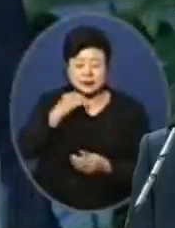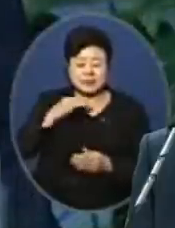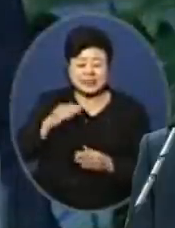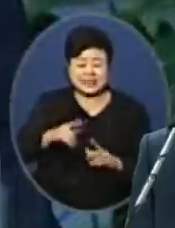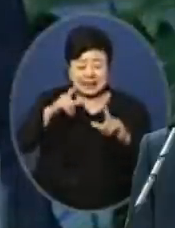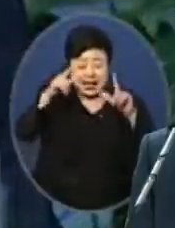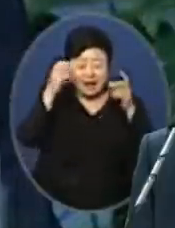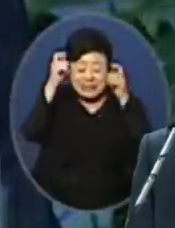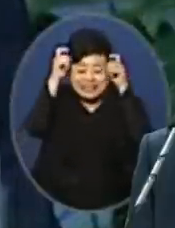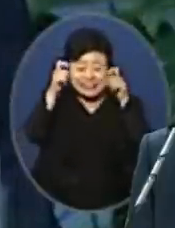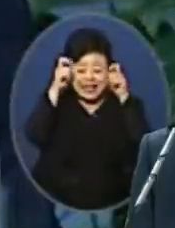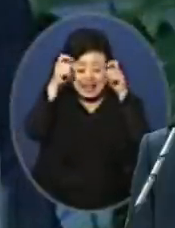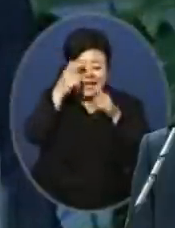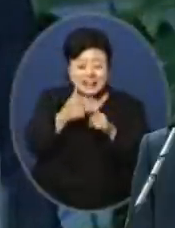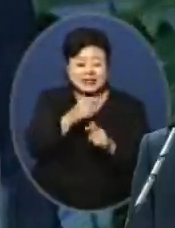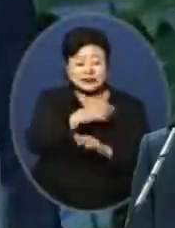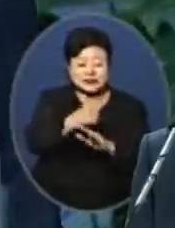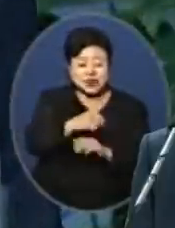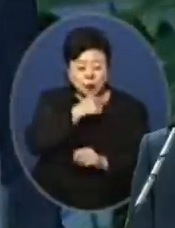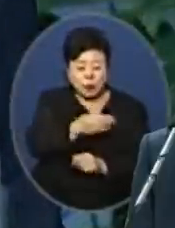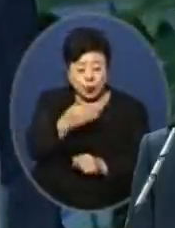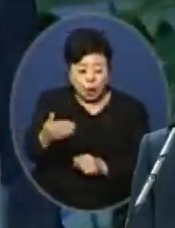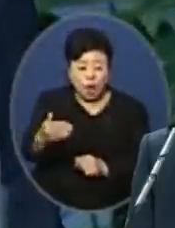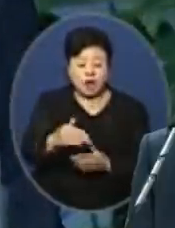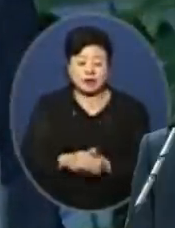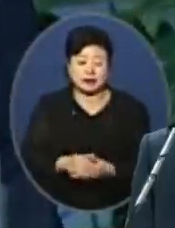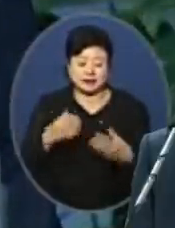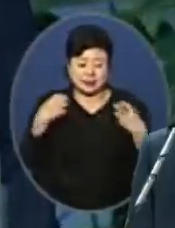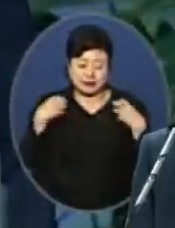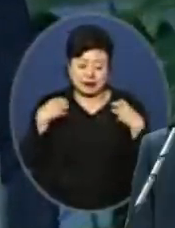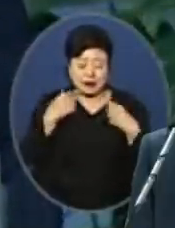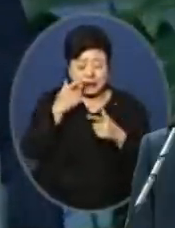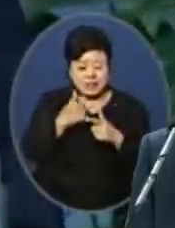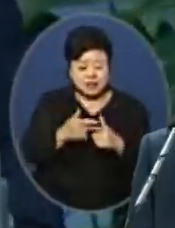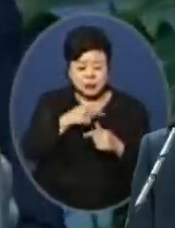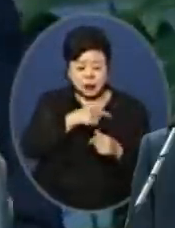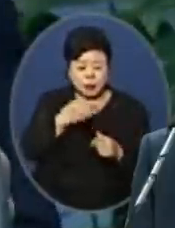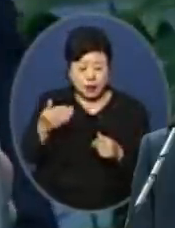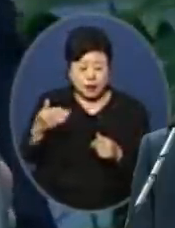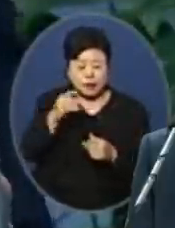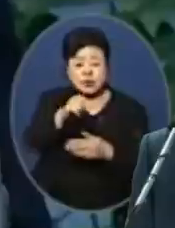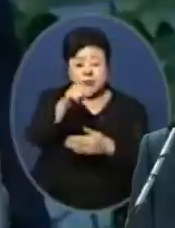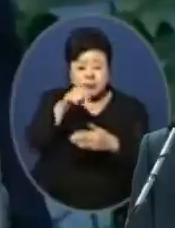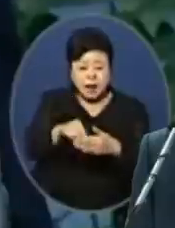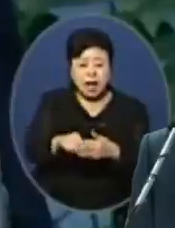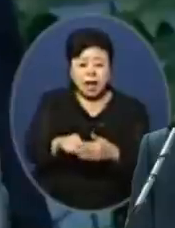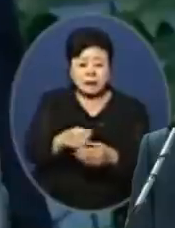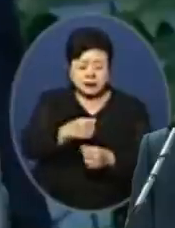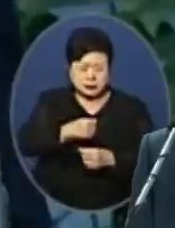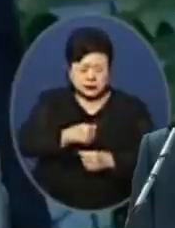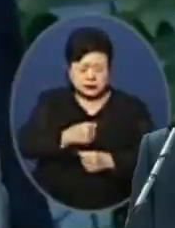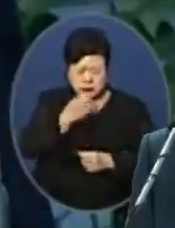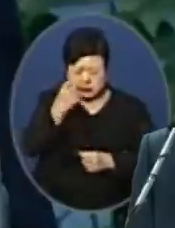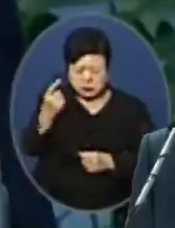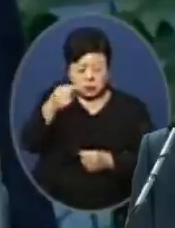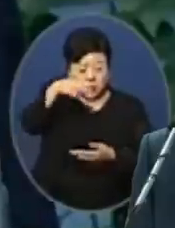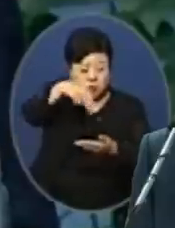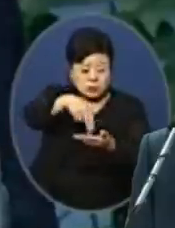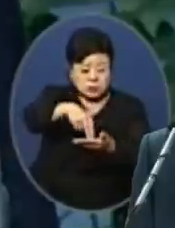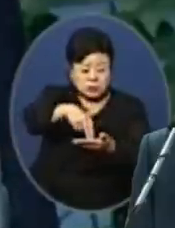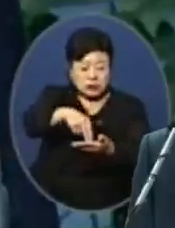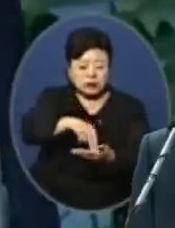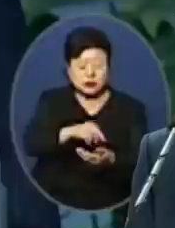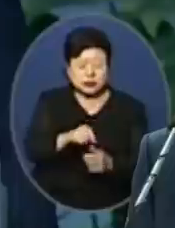유월절 어린 양 예수 그리스도의 보혈의 역할인 것입니다. 예수님의 보혈이 우리 마음을 탁 지키고 서가지고서